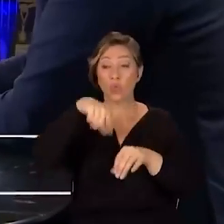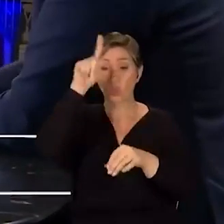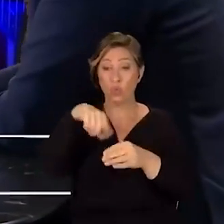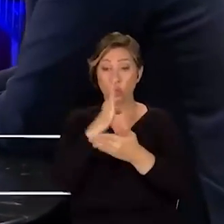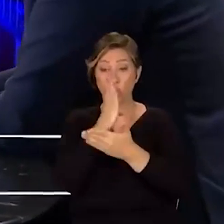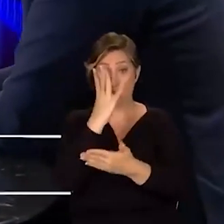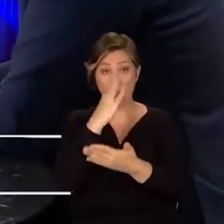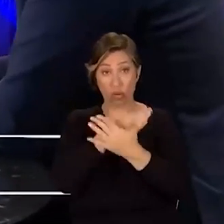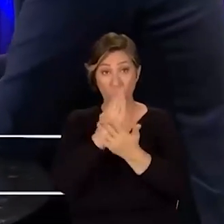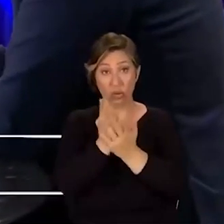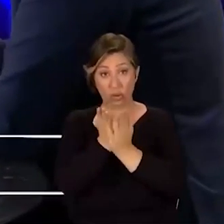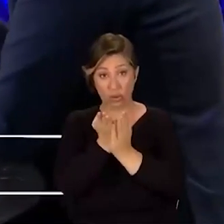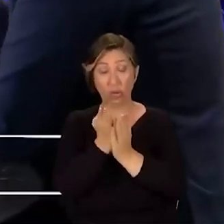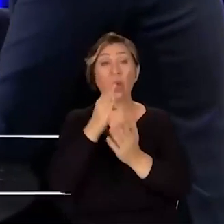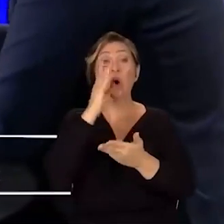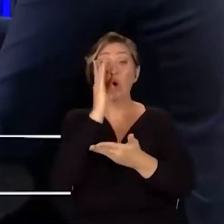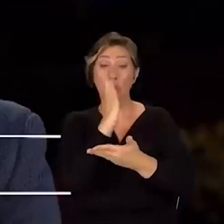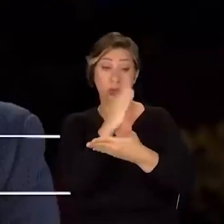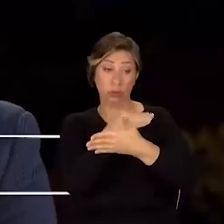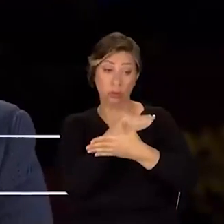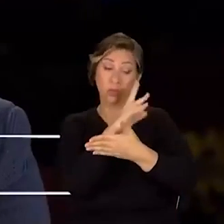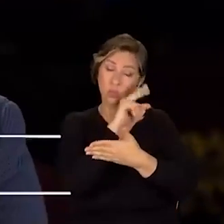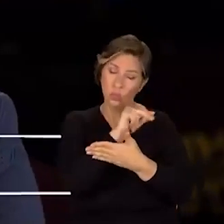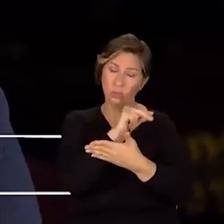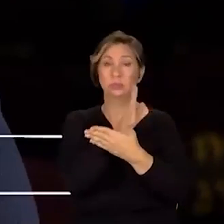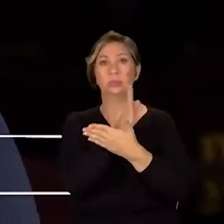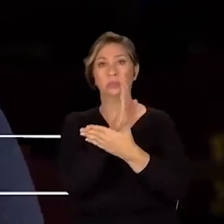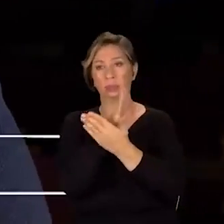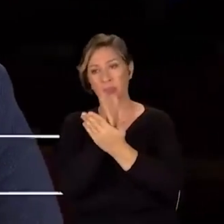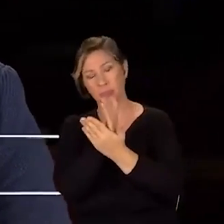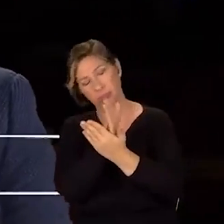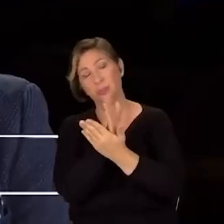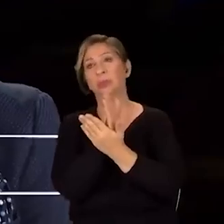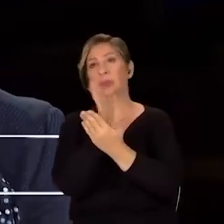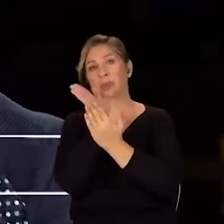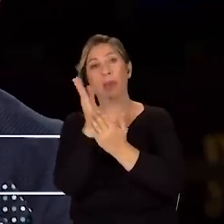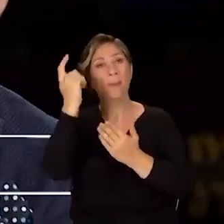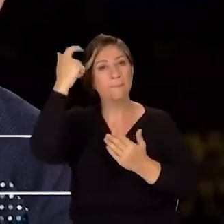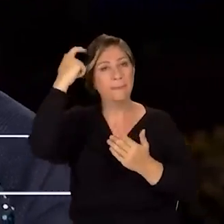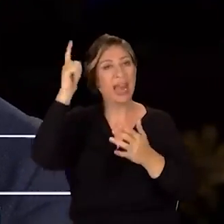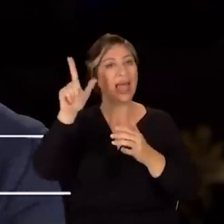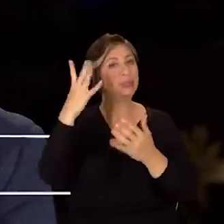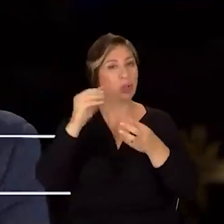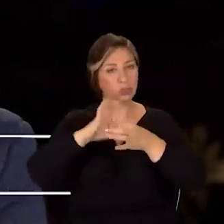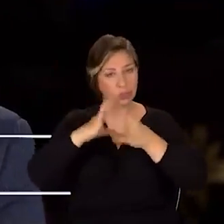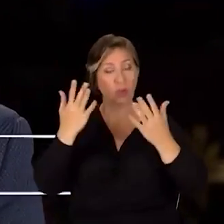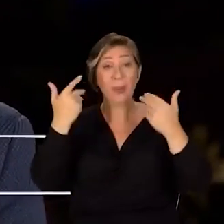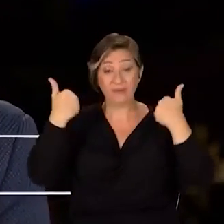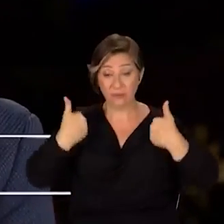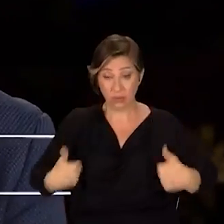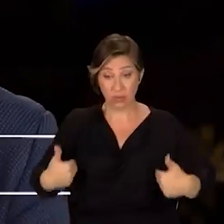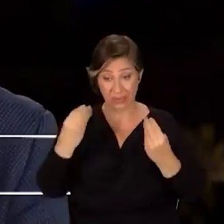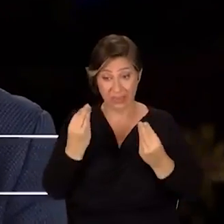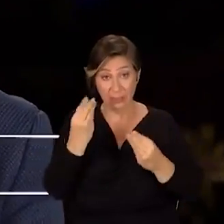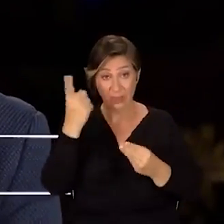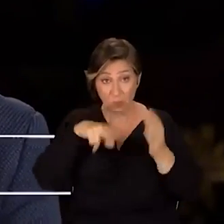o çeyrekte REM uykusuna dalıp çıktığı söyleniyor. Yani beyne lazım olan kısım çözülsün, Ama tabii bu vücudu iyileştirmek